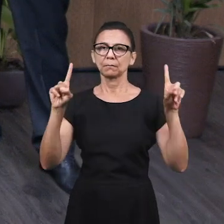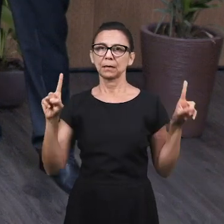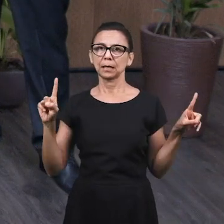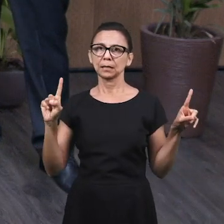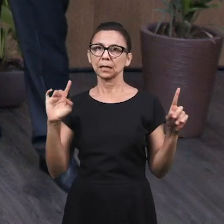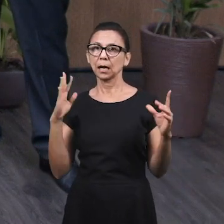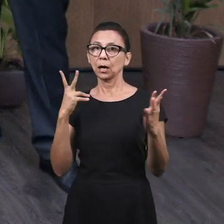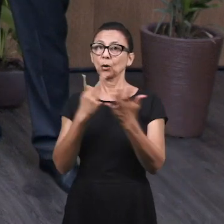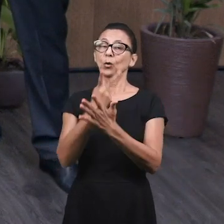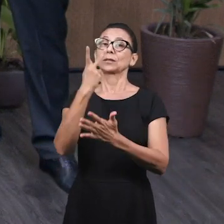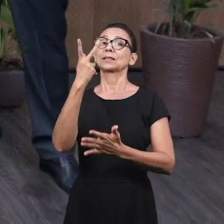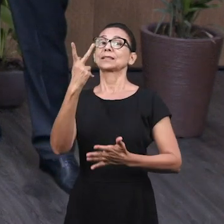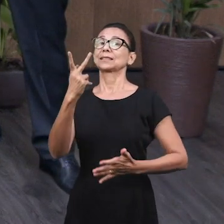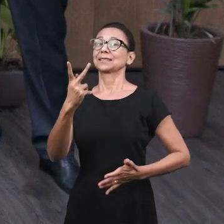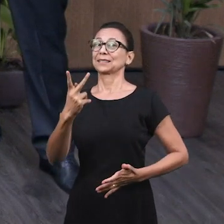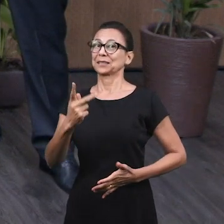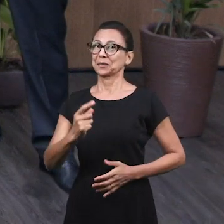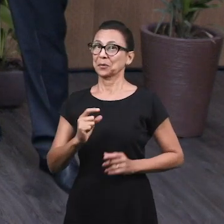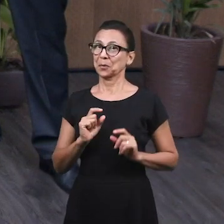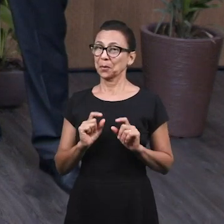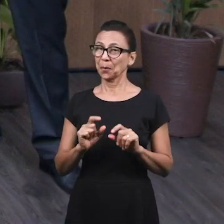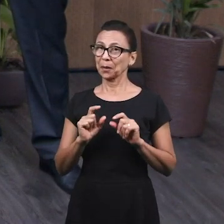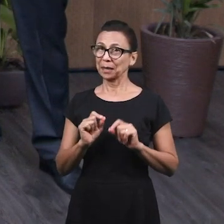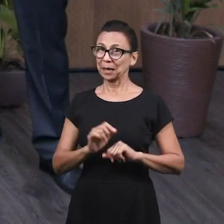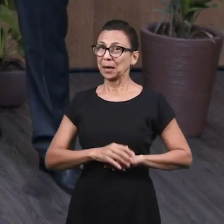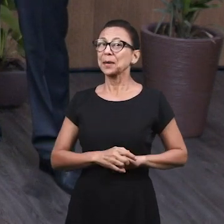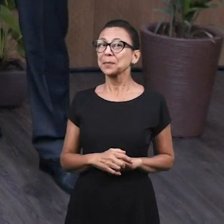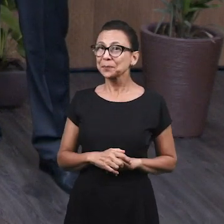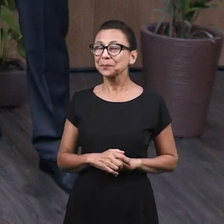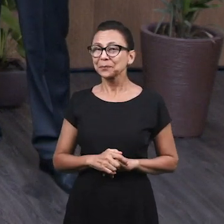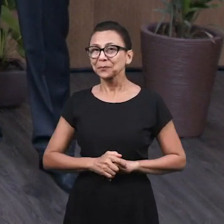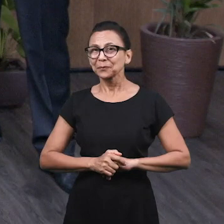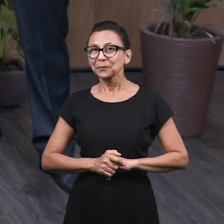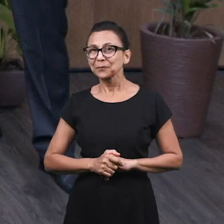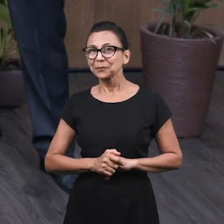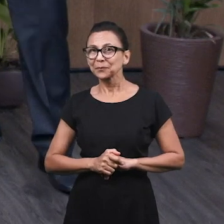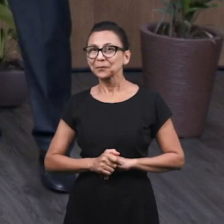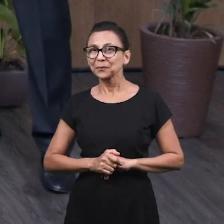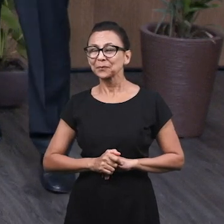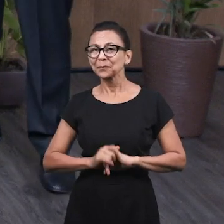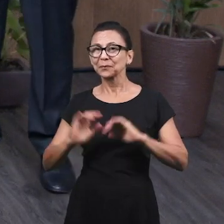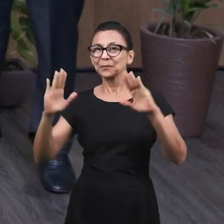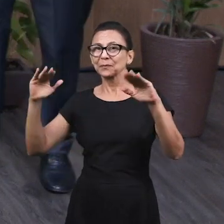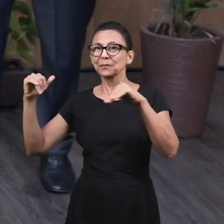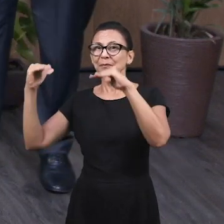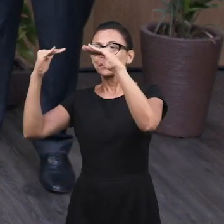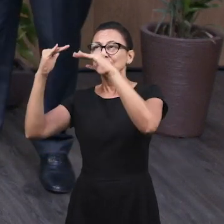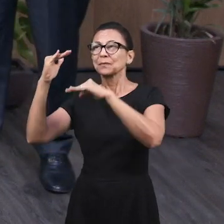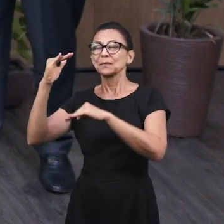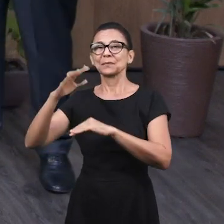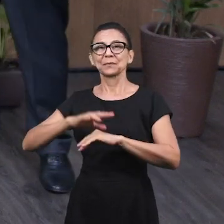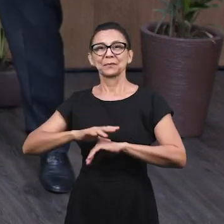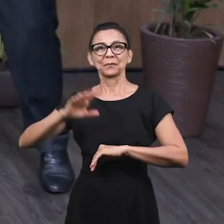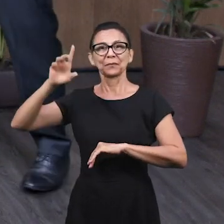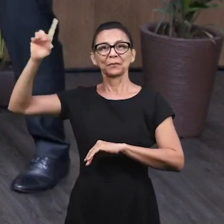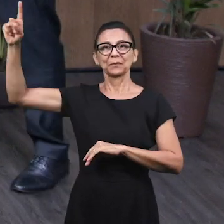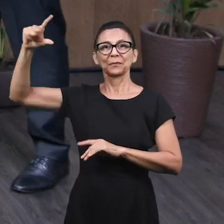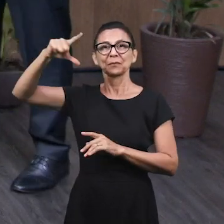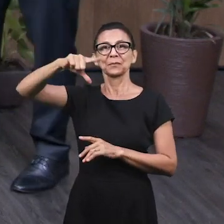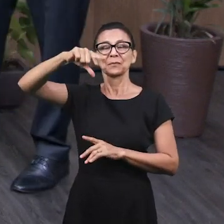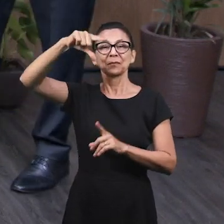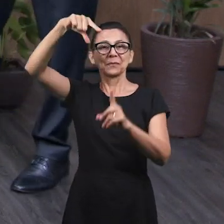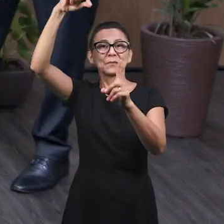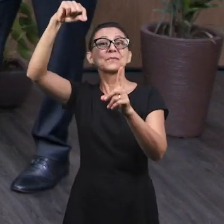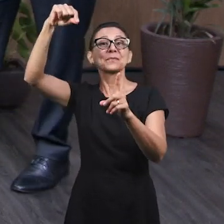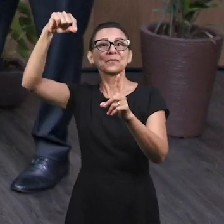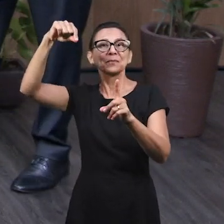l'élection mostra a souveraine de Dieu en faveur de l'homme, soberana de Deus qui nous dit la parole. Quand Jésus